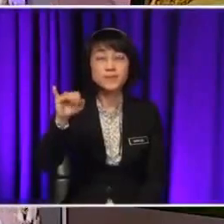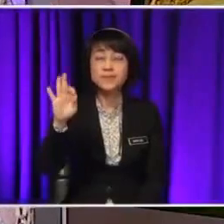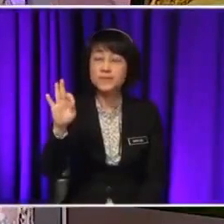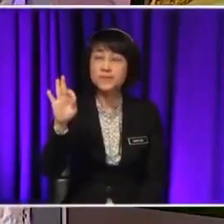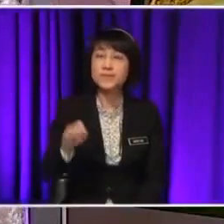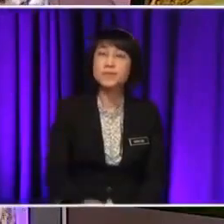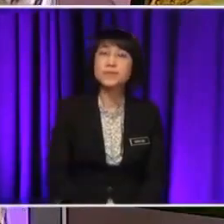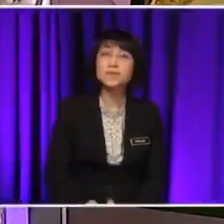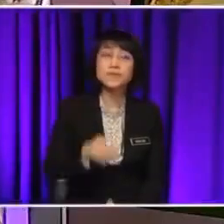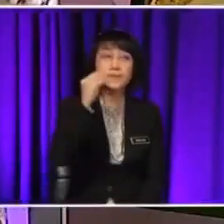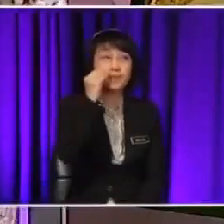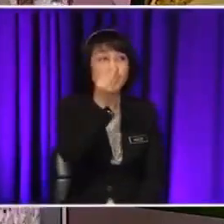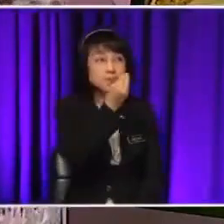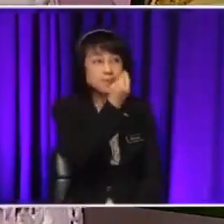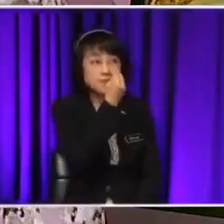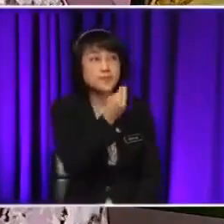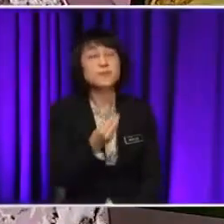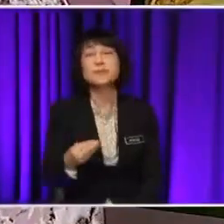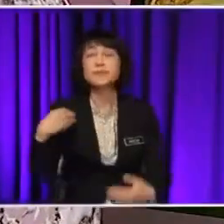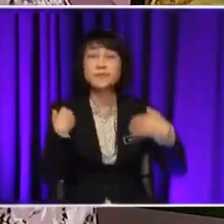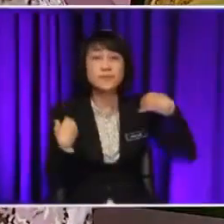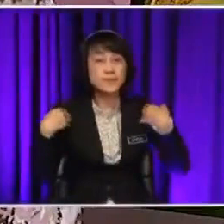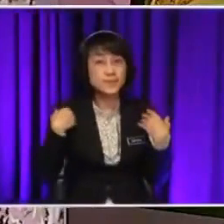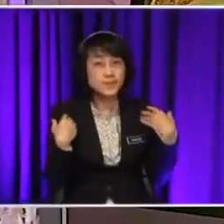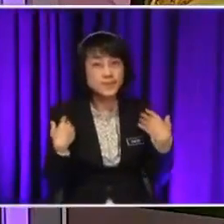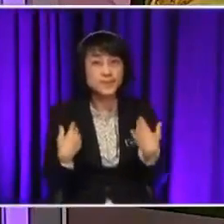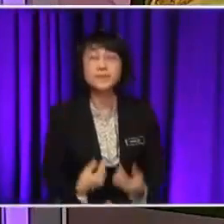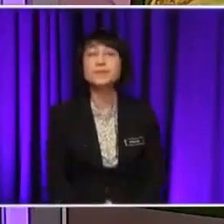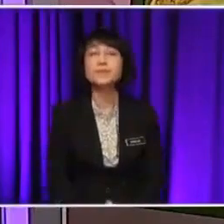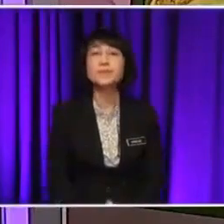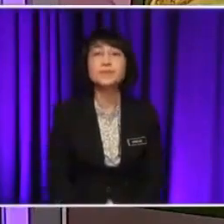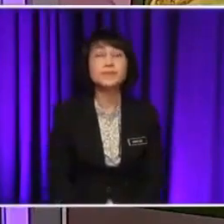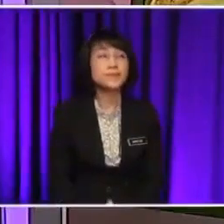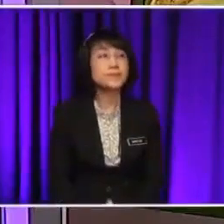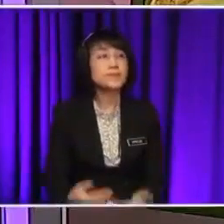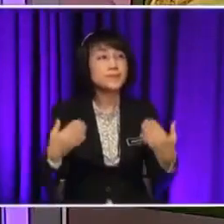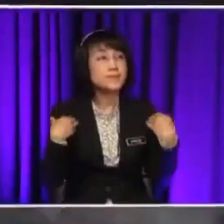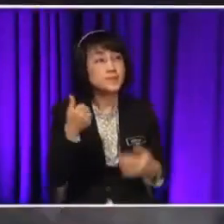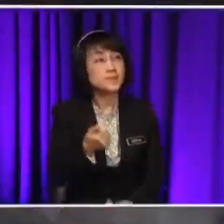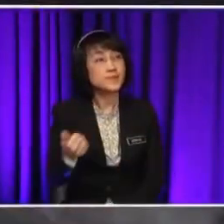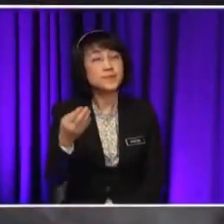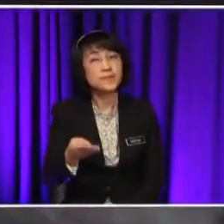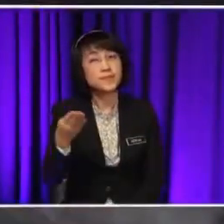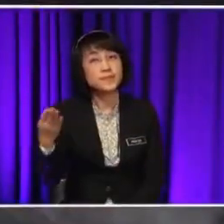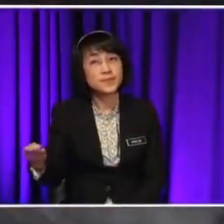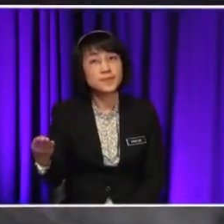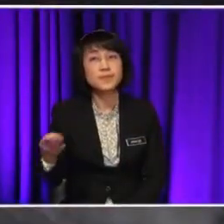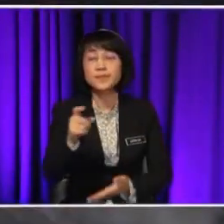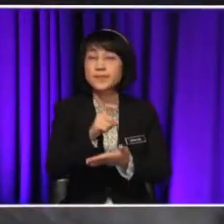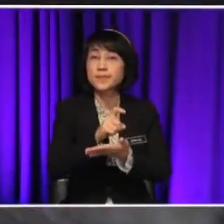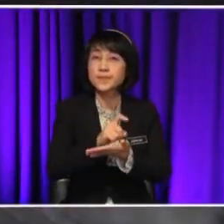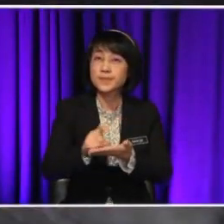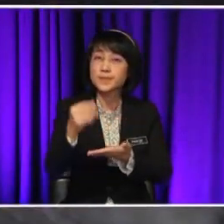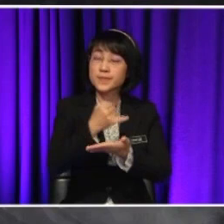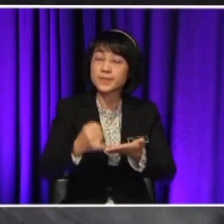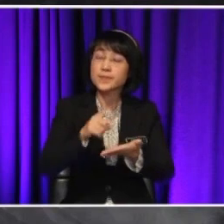geometri, abstrak dan isen. Teruskan lagi. Okey. Di sini adalah alat dan bahan seni batik. Okey, alat dan